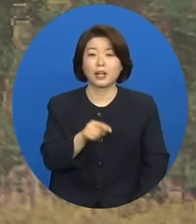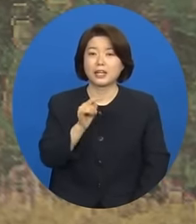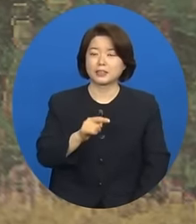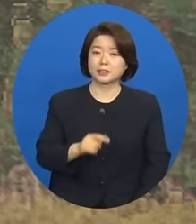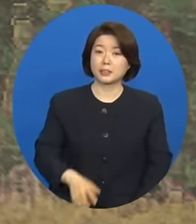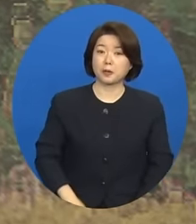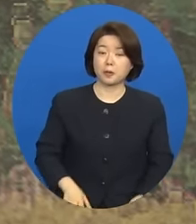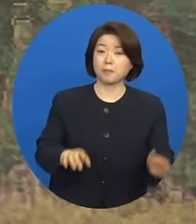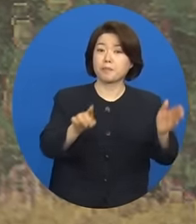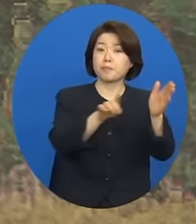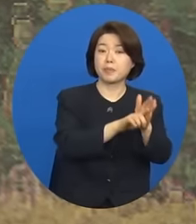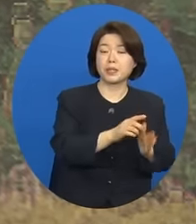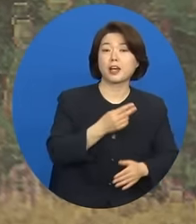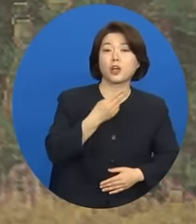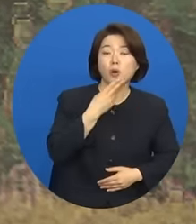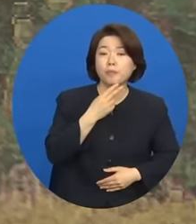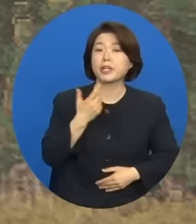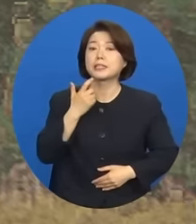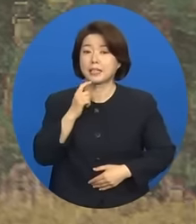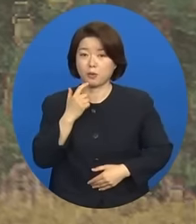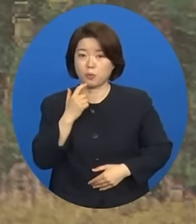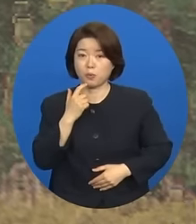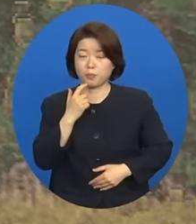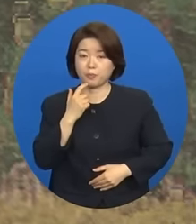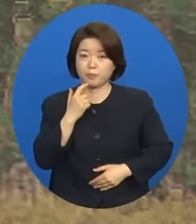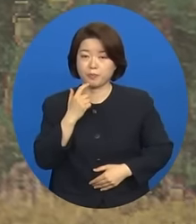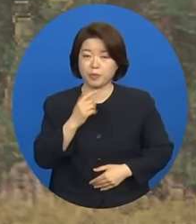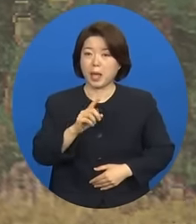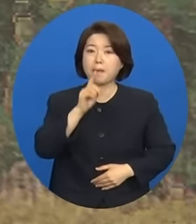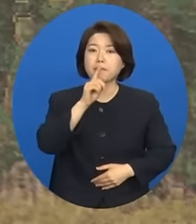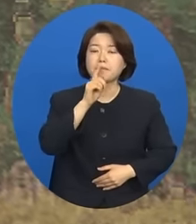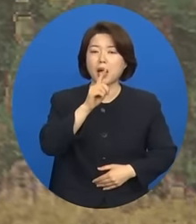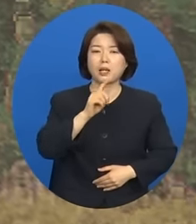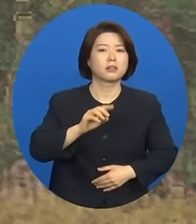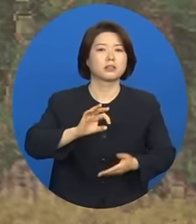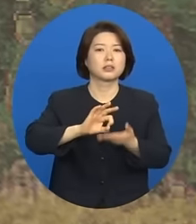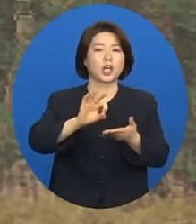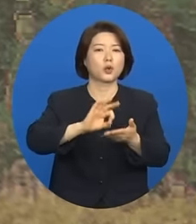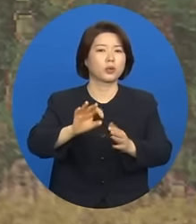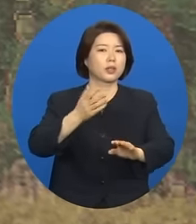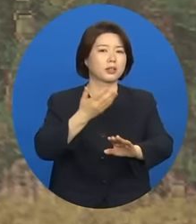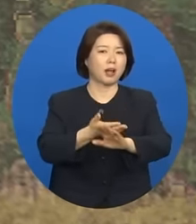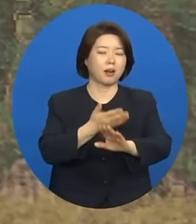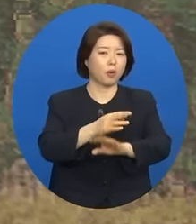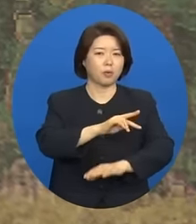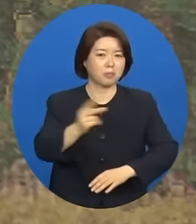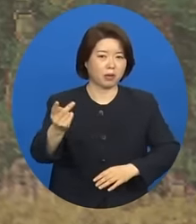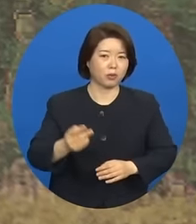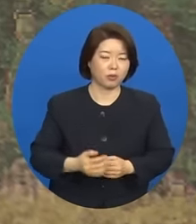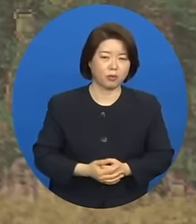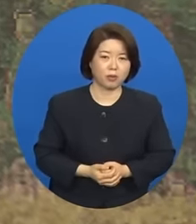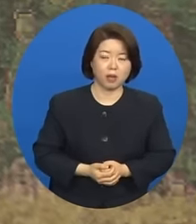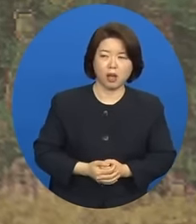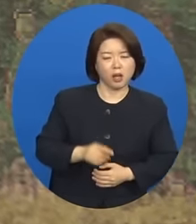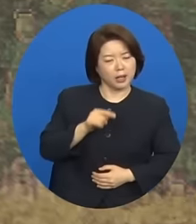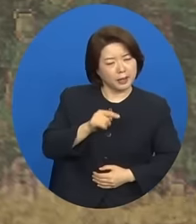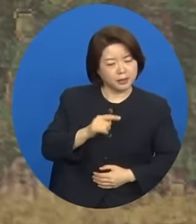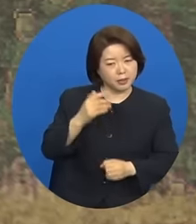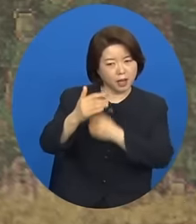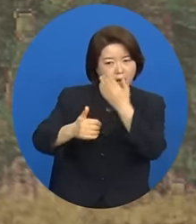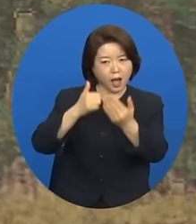별로 신앙이 없던 야곱이 언어가 바뀝니다. 이거는 도무지 하나님이